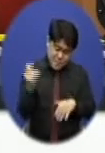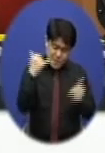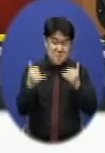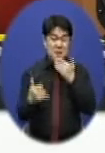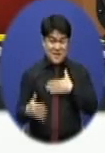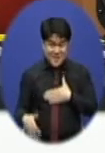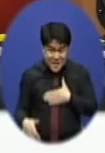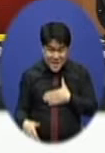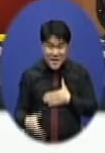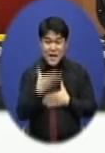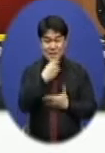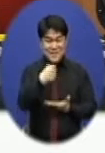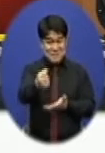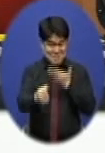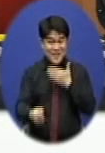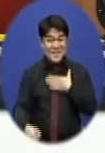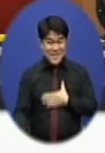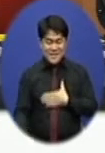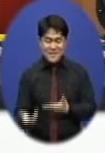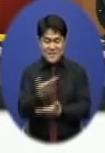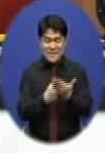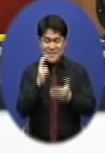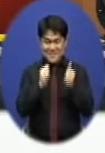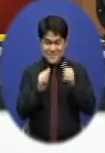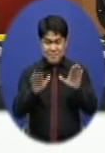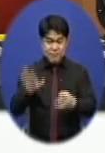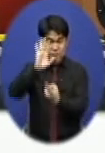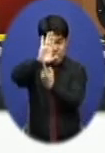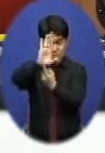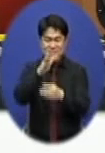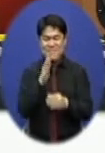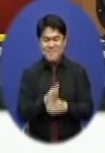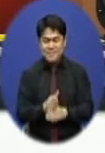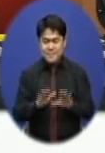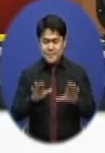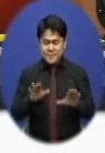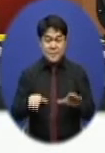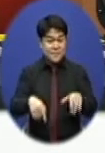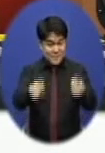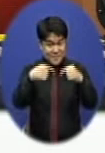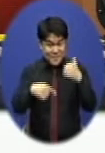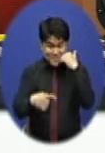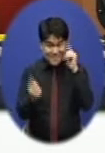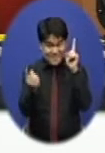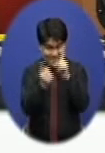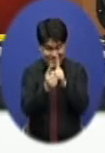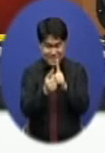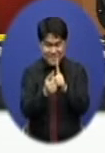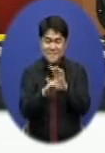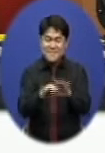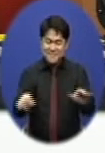응? 이렇게 행복을 찾습니다. 네. 나눔 노래자랑 생방송으로 이어지고 있습니다. 네. 즉석 참여자 또 네. 만나볼까요?